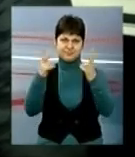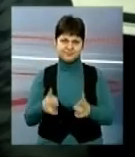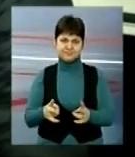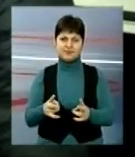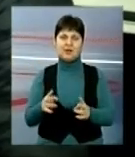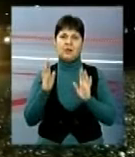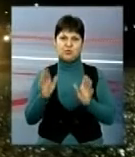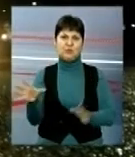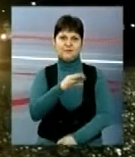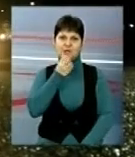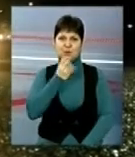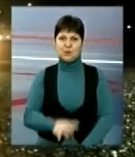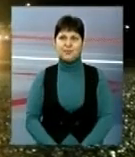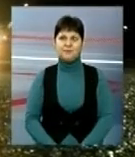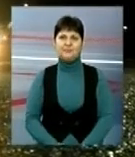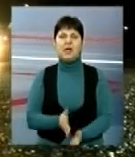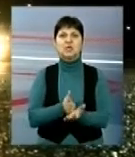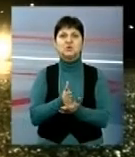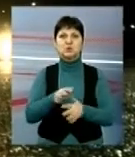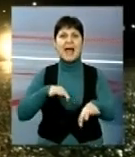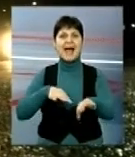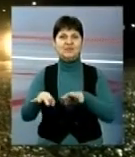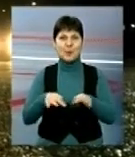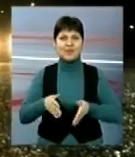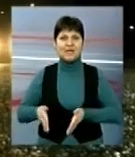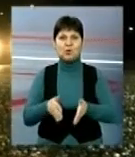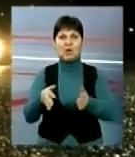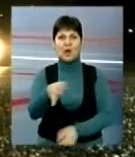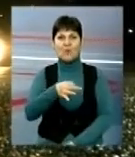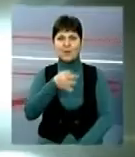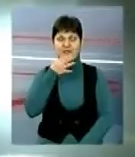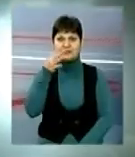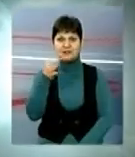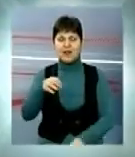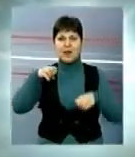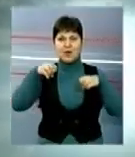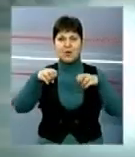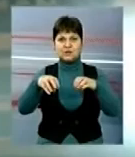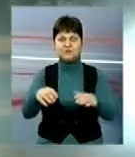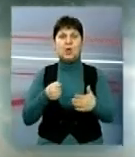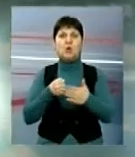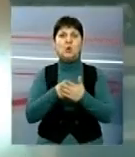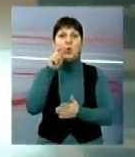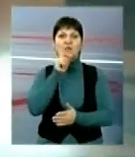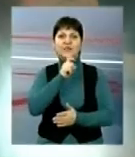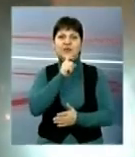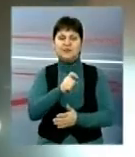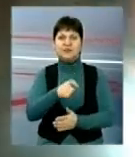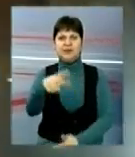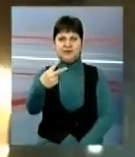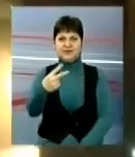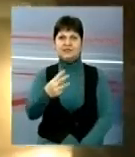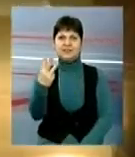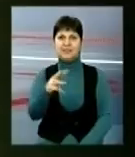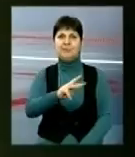буде все добре. У службі автомобільних доріг в області кажуть, освітлення на під'їздах до Вінниці обійшлося у